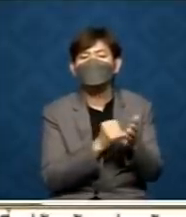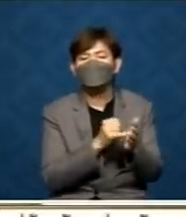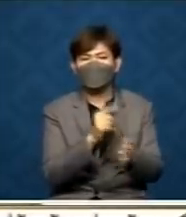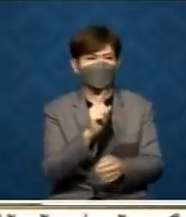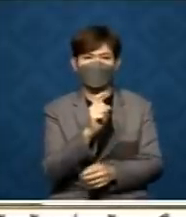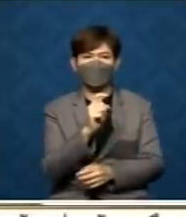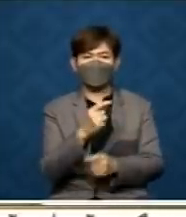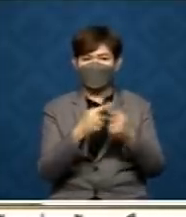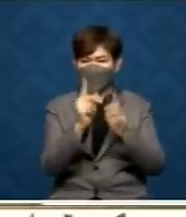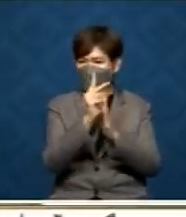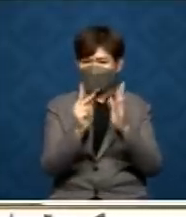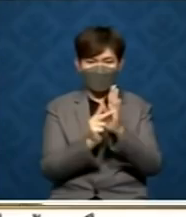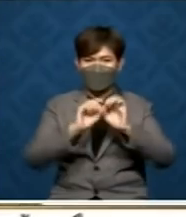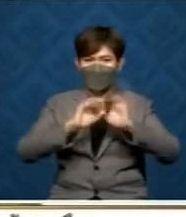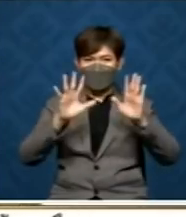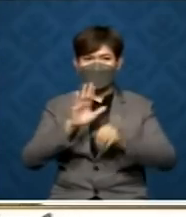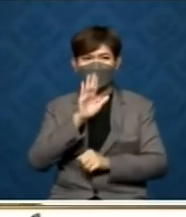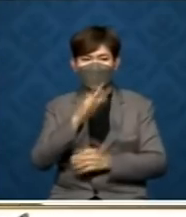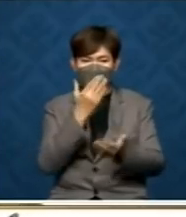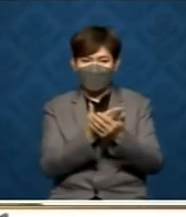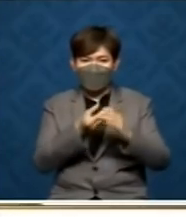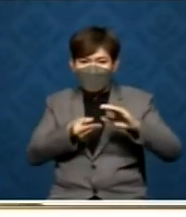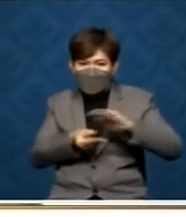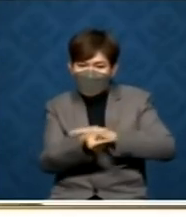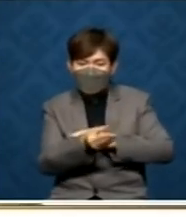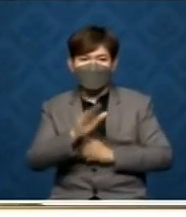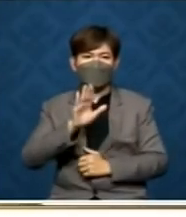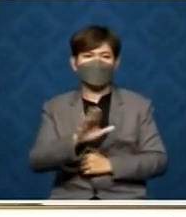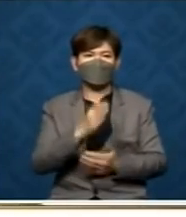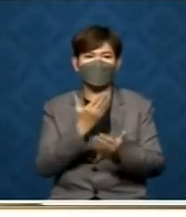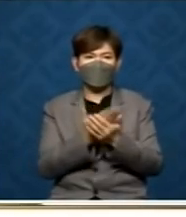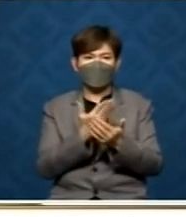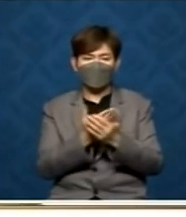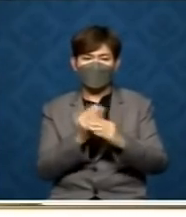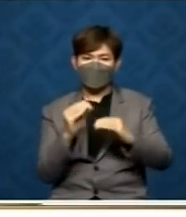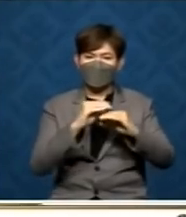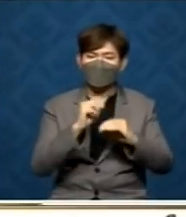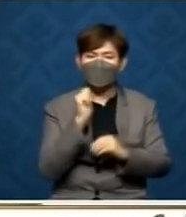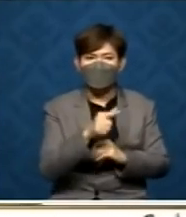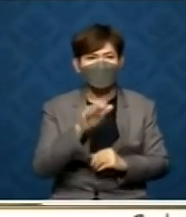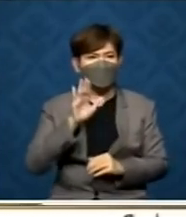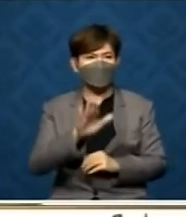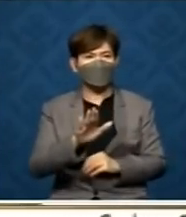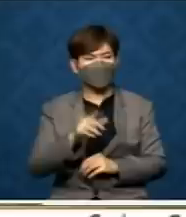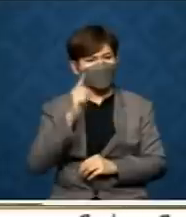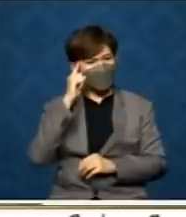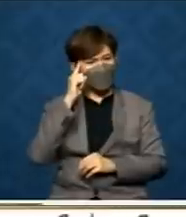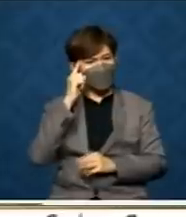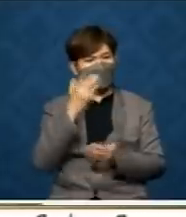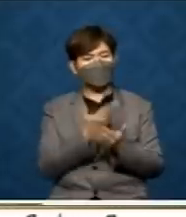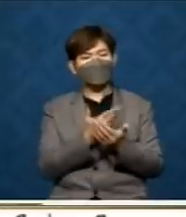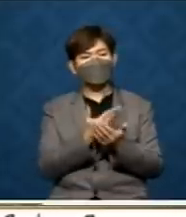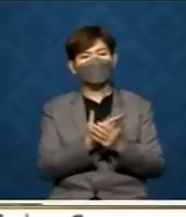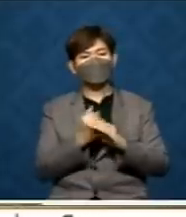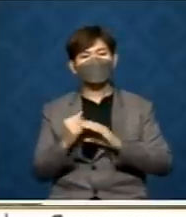ดันมีกฎหมายห้ามติดสินบนห้ามจ่ายใต้โต๊ะห้ามจ่ายคอมมิชชั่นเฮ้ยตั้งทอนอย่าไปหวังกับมันเลย